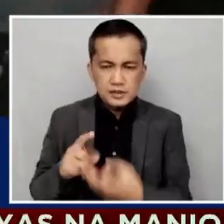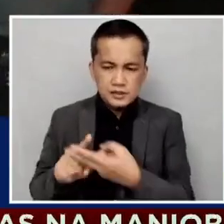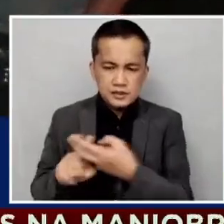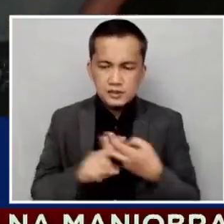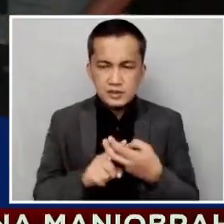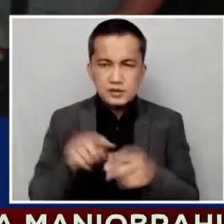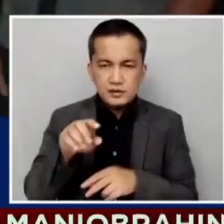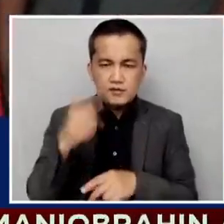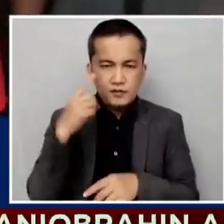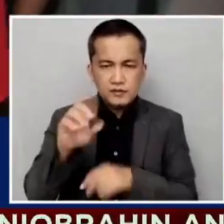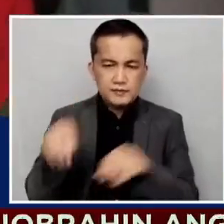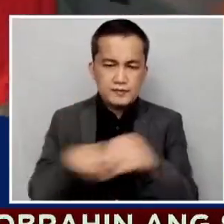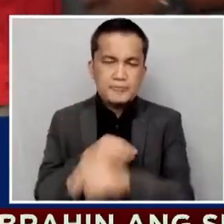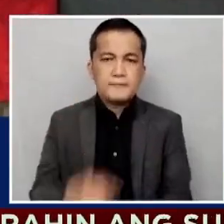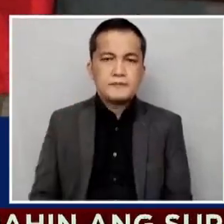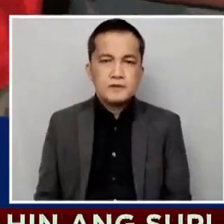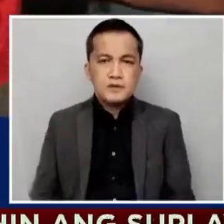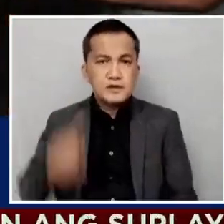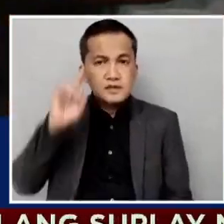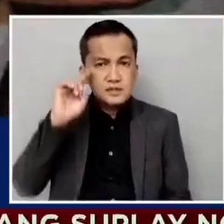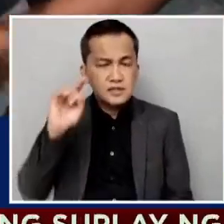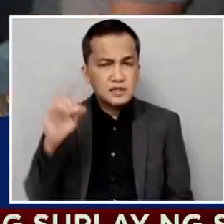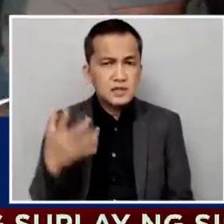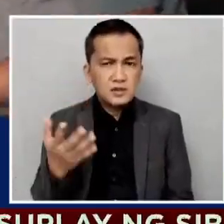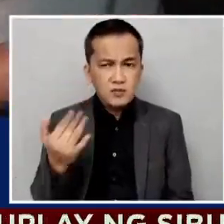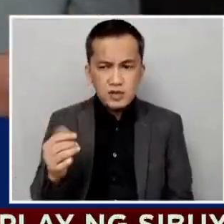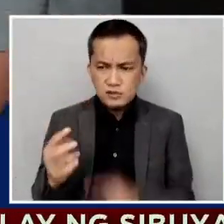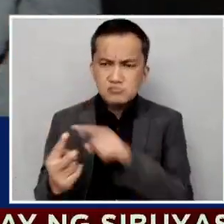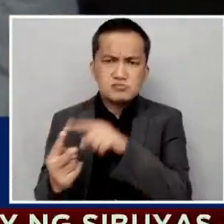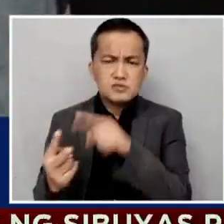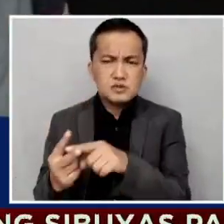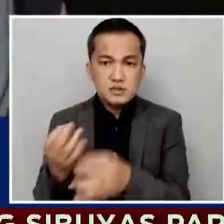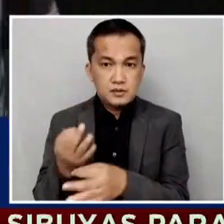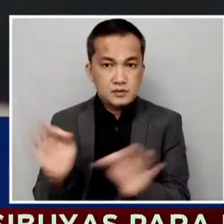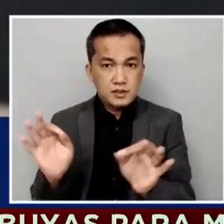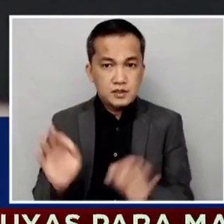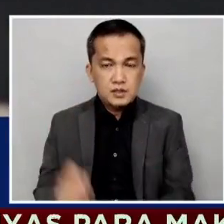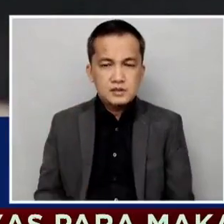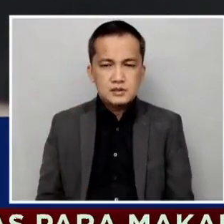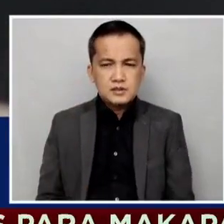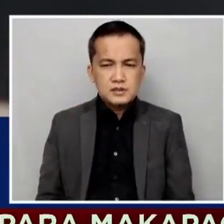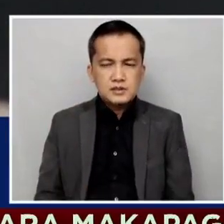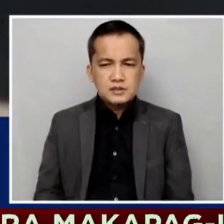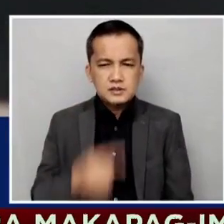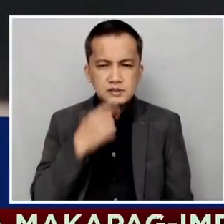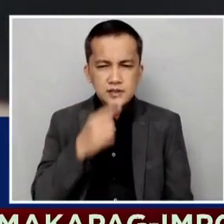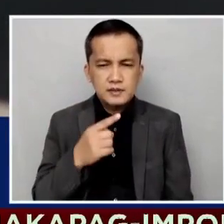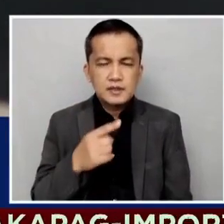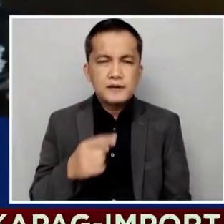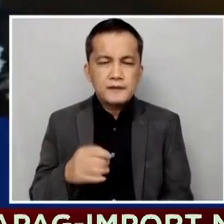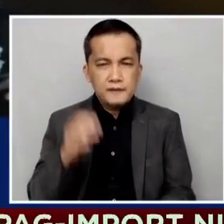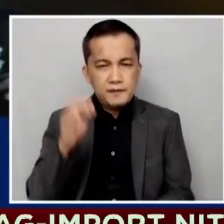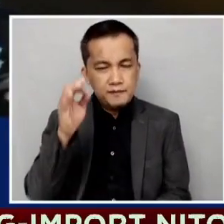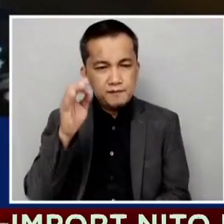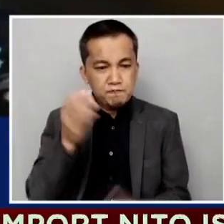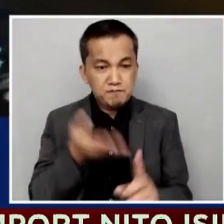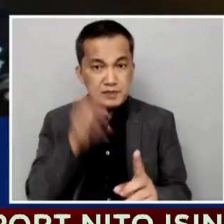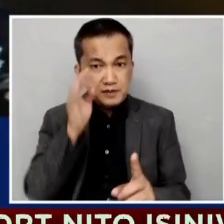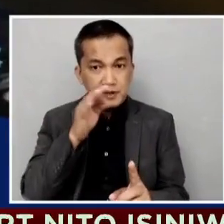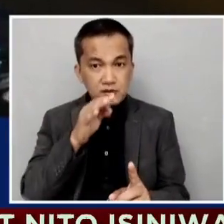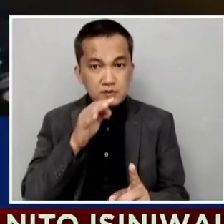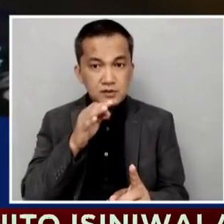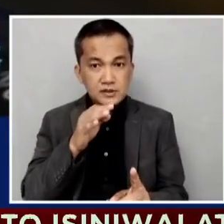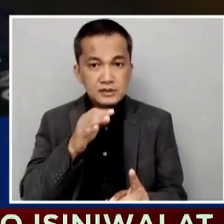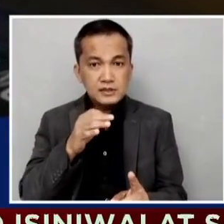ransom. Hindi pa alam kung bakit nakalaya ang mga suspect. Iginiit naman ng Pinay na hindi niya alam